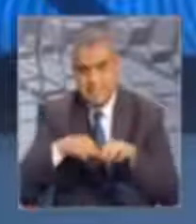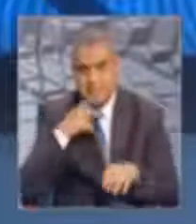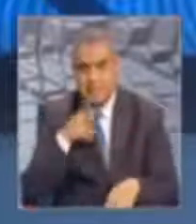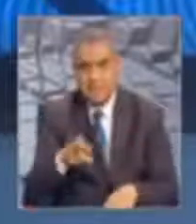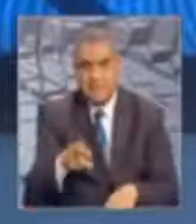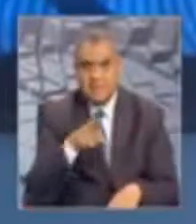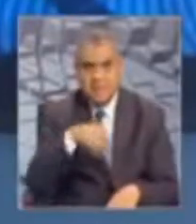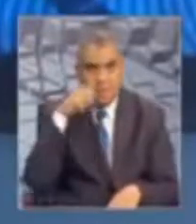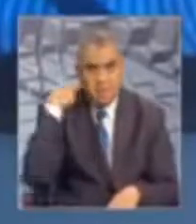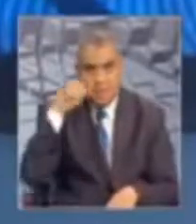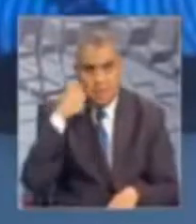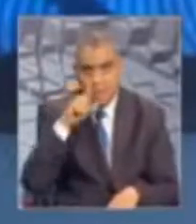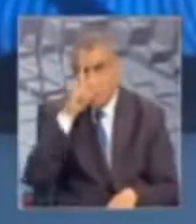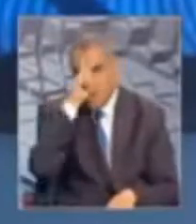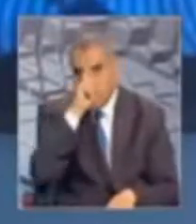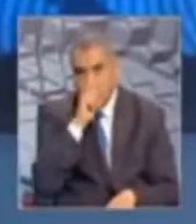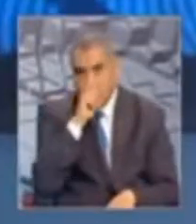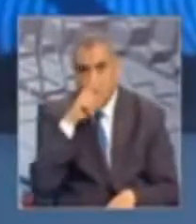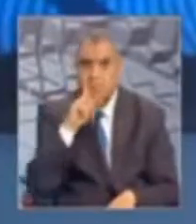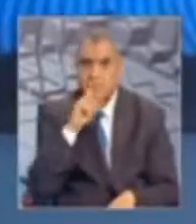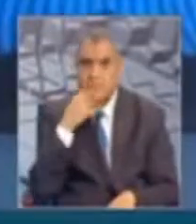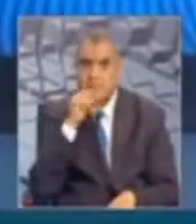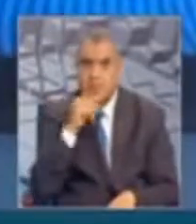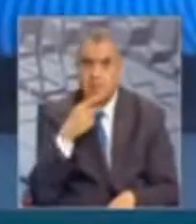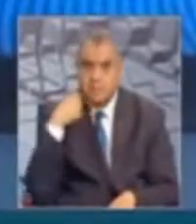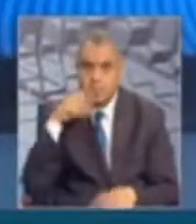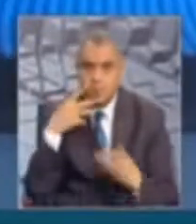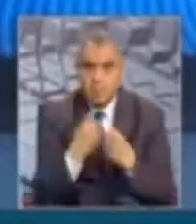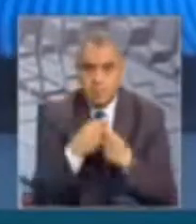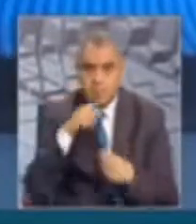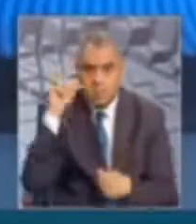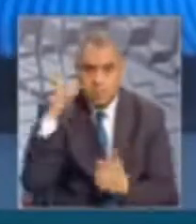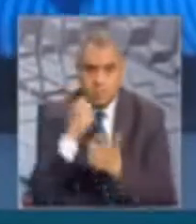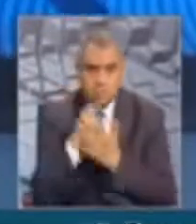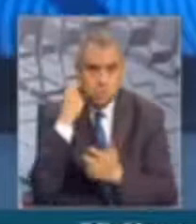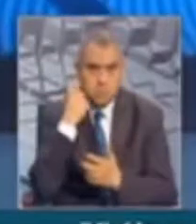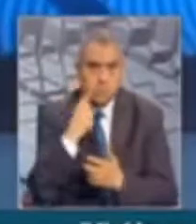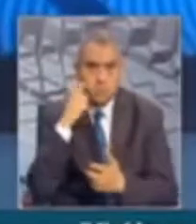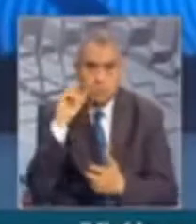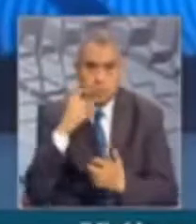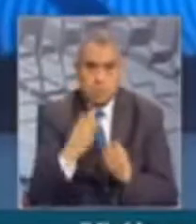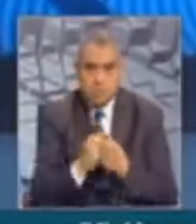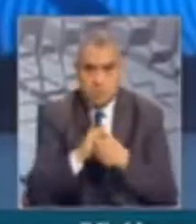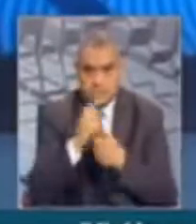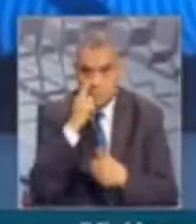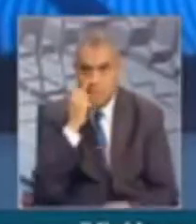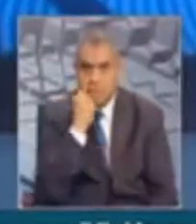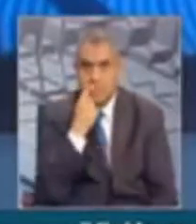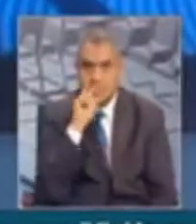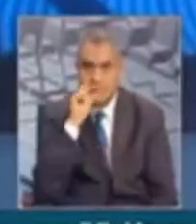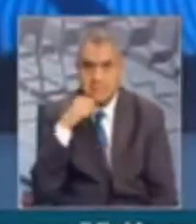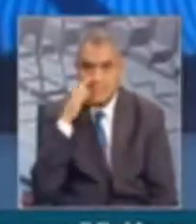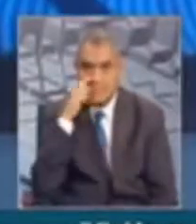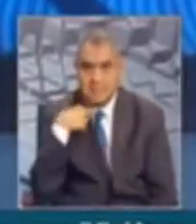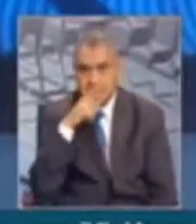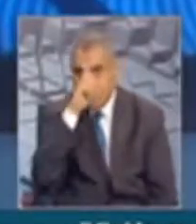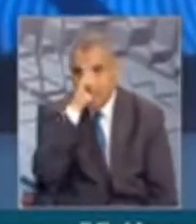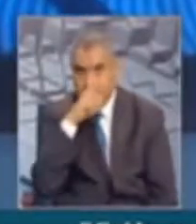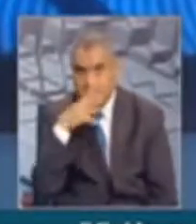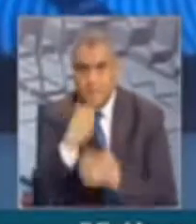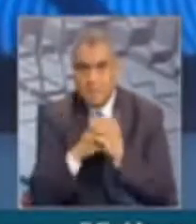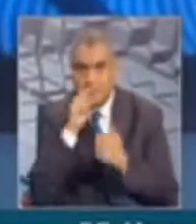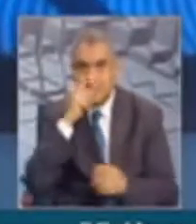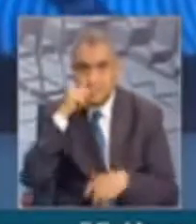افتتح وزير الأوقاف محمد مختار جمعة ونظير السوداني نصر الدين مفرح مسجد أولاد دغيم